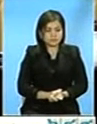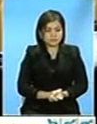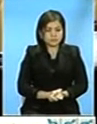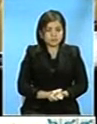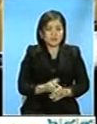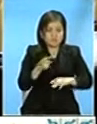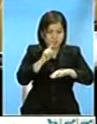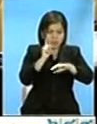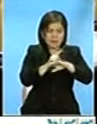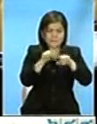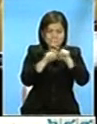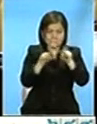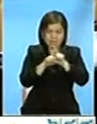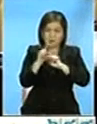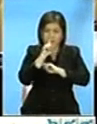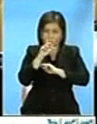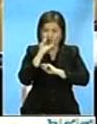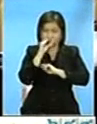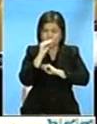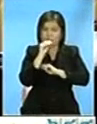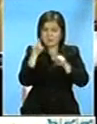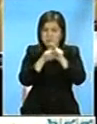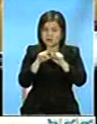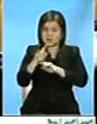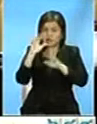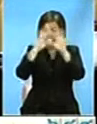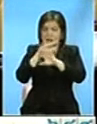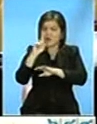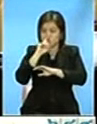มันจะเข้าข่ายของการใส่ร้ายนะครับ